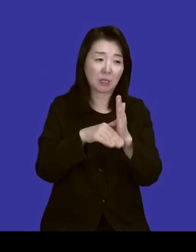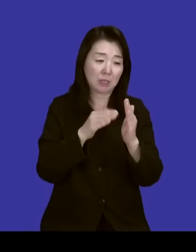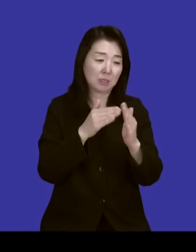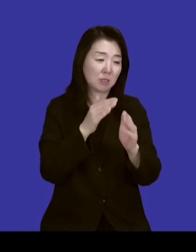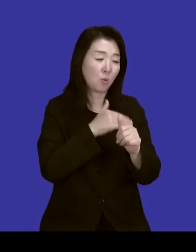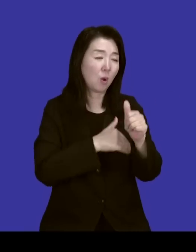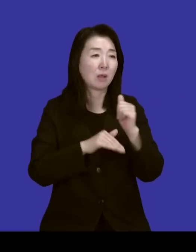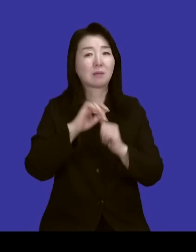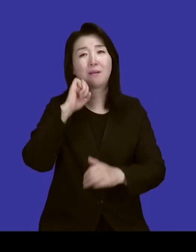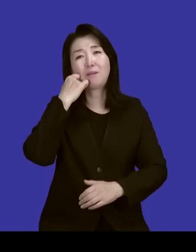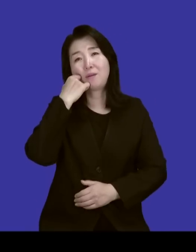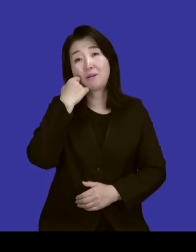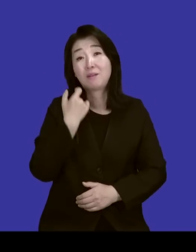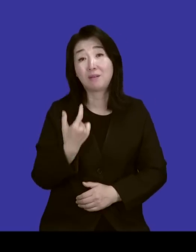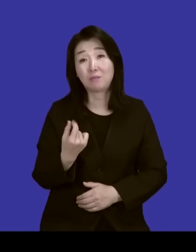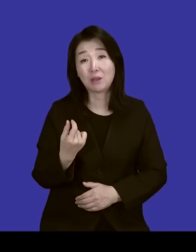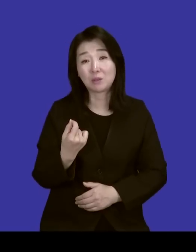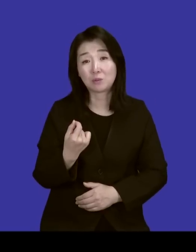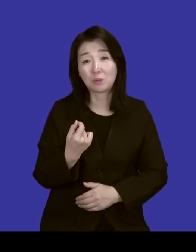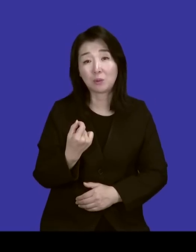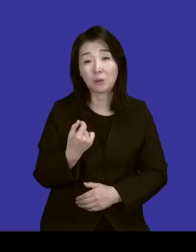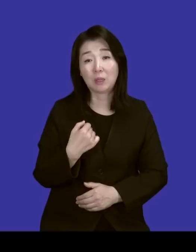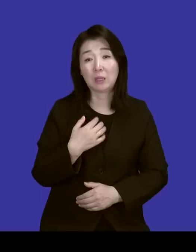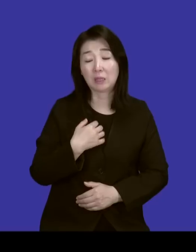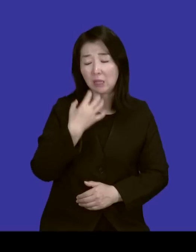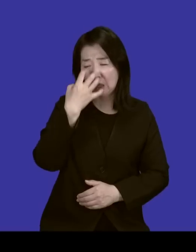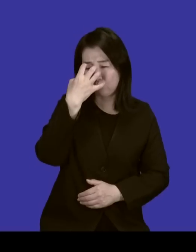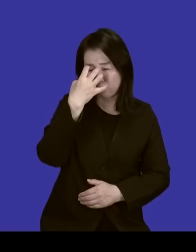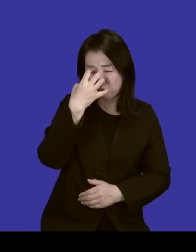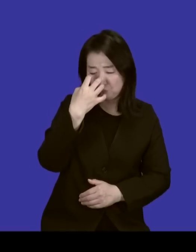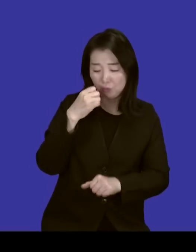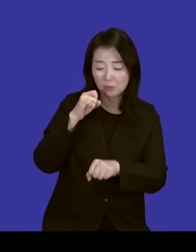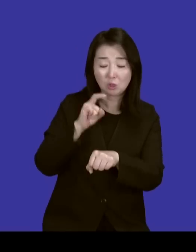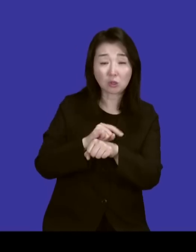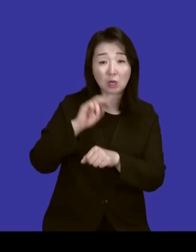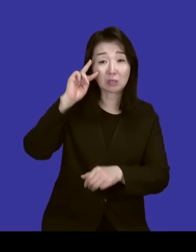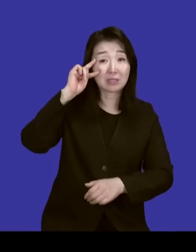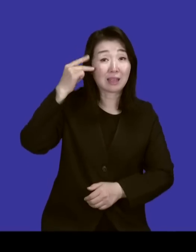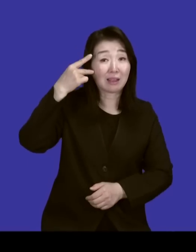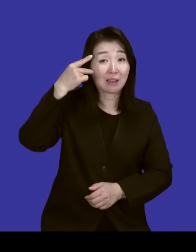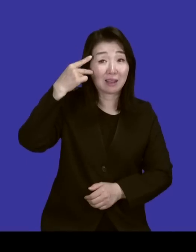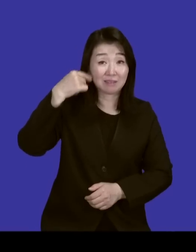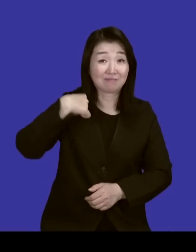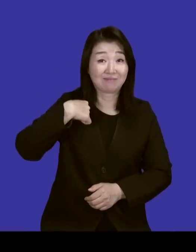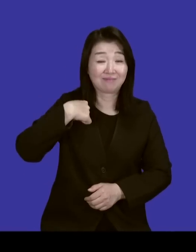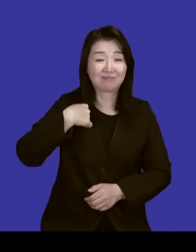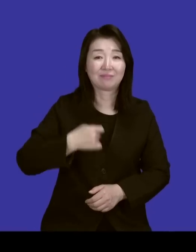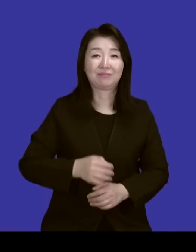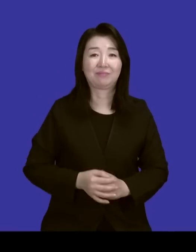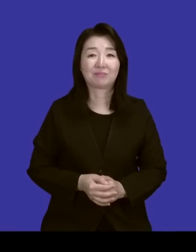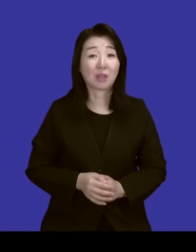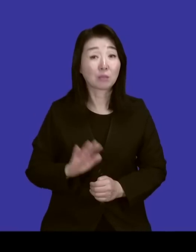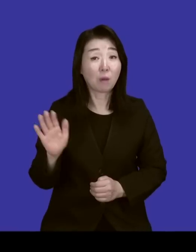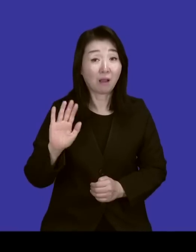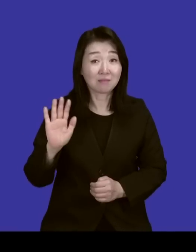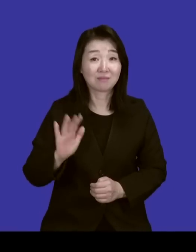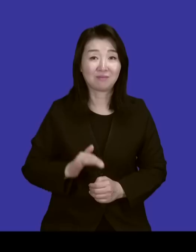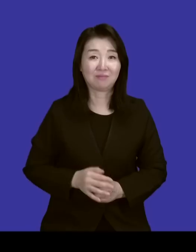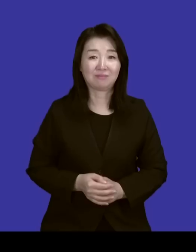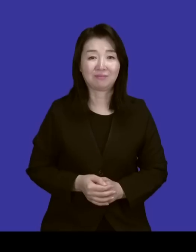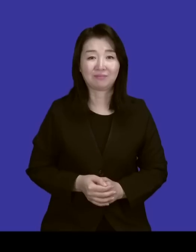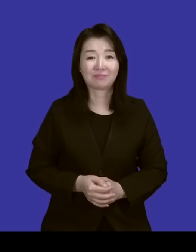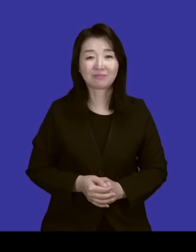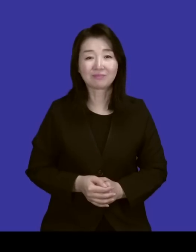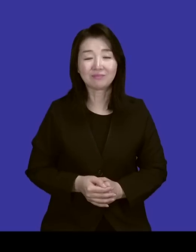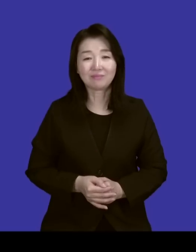때문에 네. 저는 제가 우울질이라고 착각을 했어요. 네. 내 성격이 우울한 사람이다. 네. 근데 그렇지 않더라고요. 아.